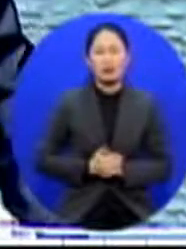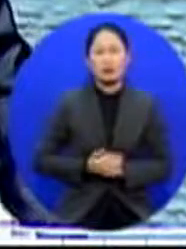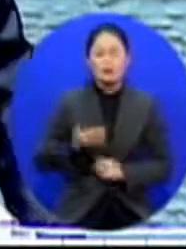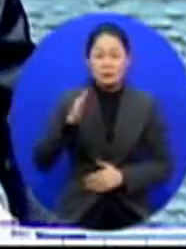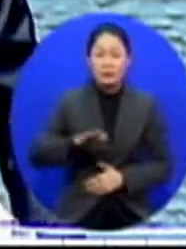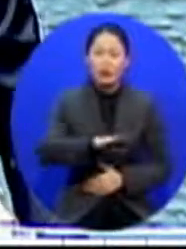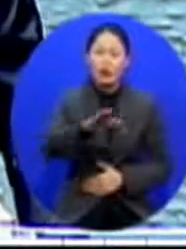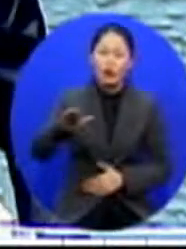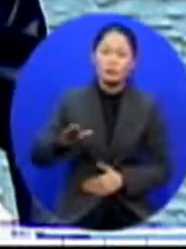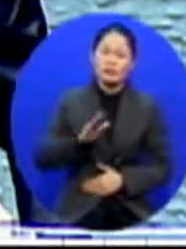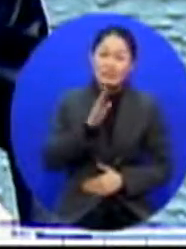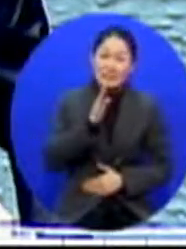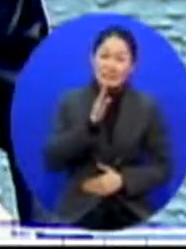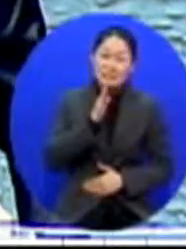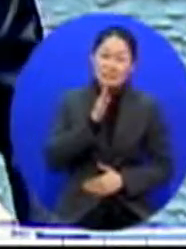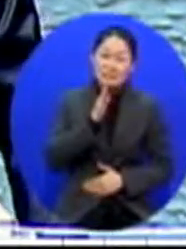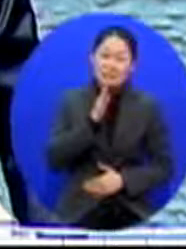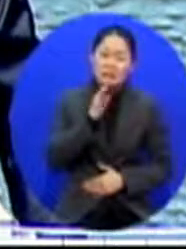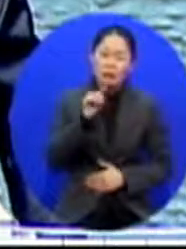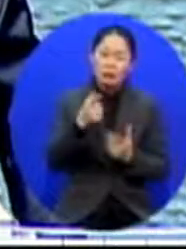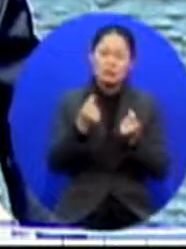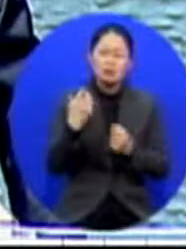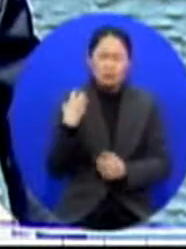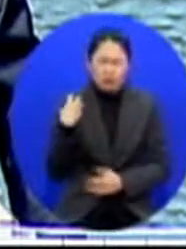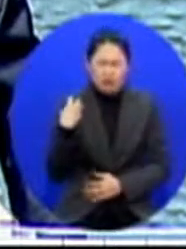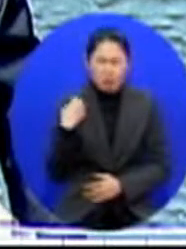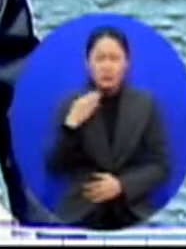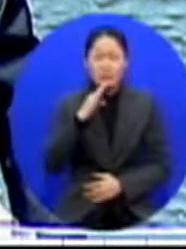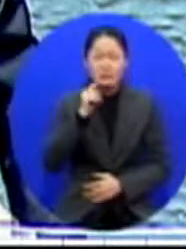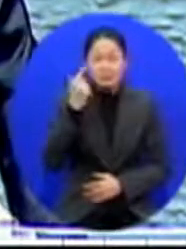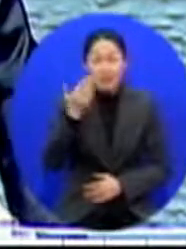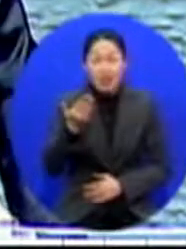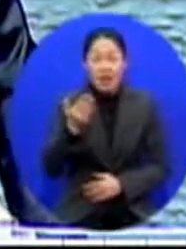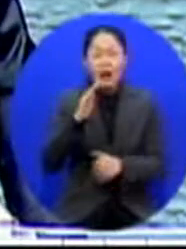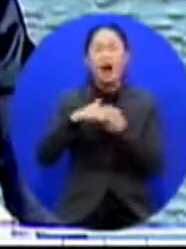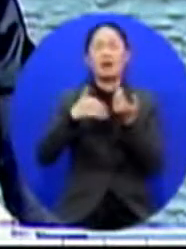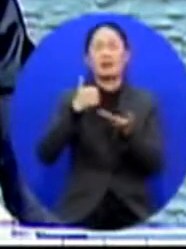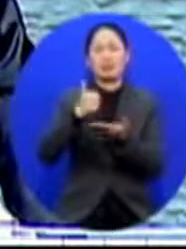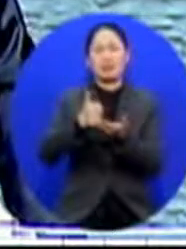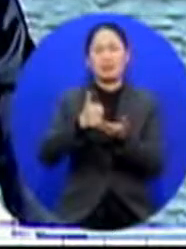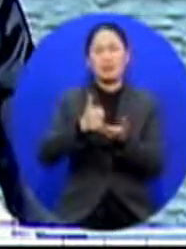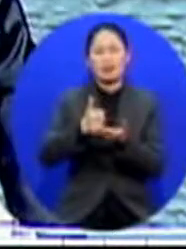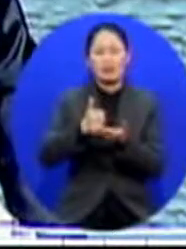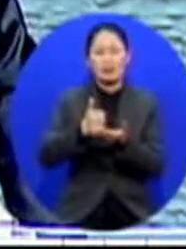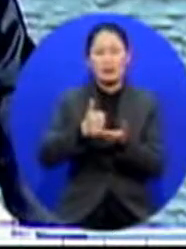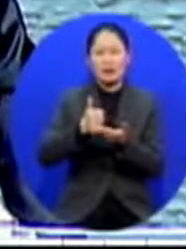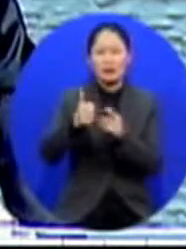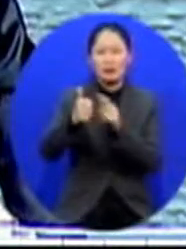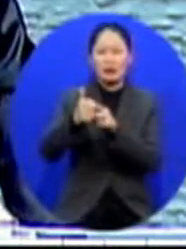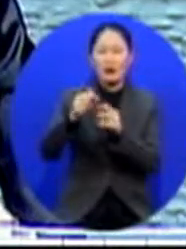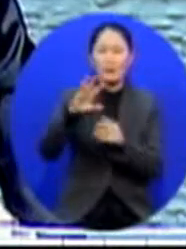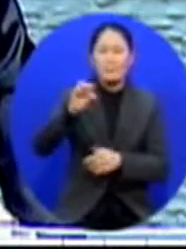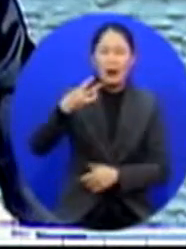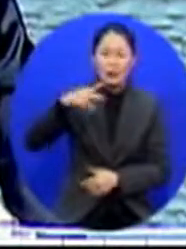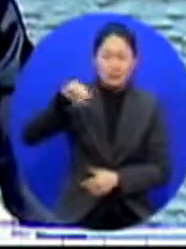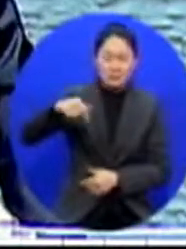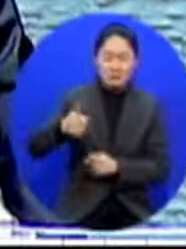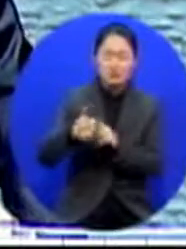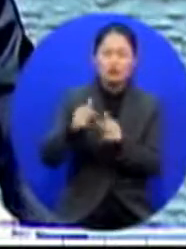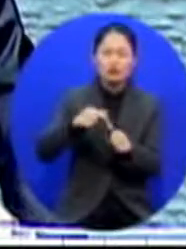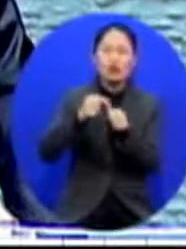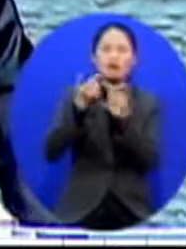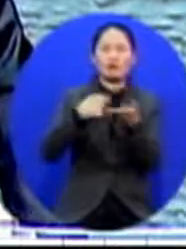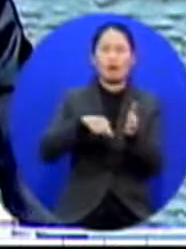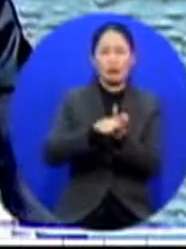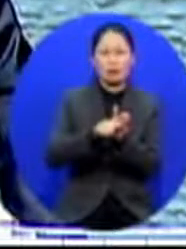그런데 여러분 사실 크게 부담스러운 겁니까 하나님이 벨 x 를 구원하려고 한 거잖아요 그런데